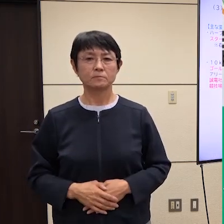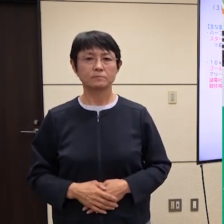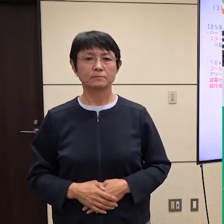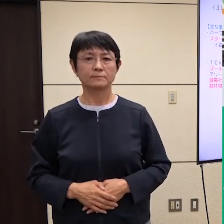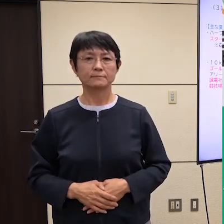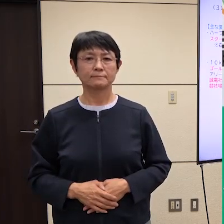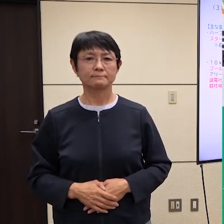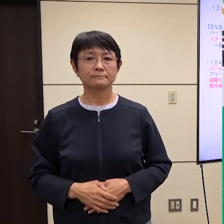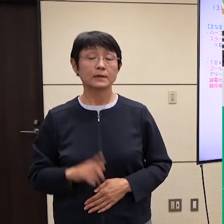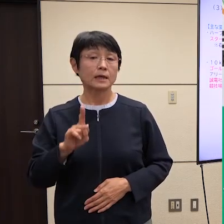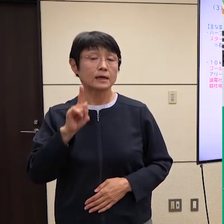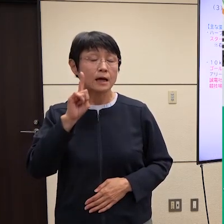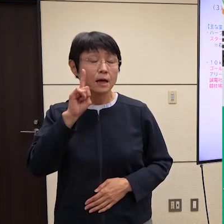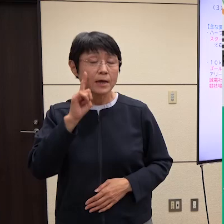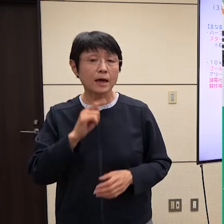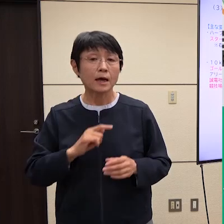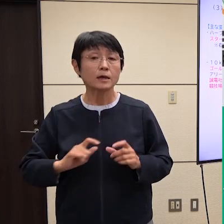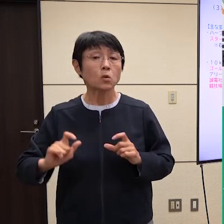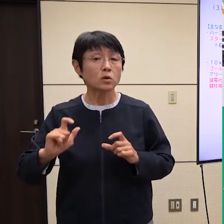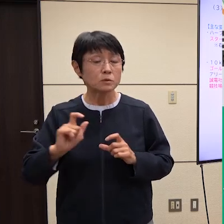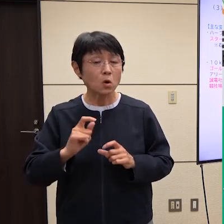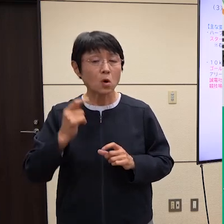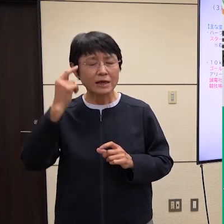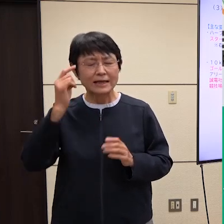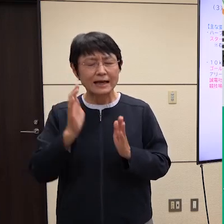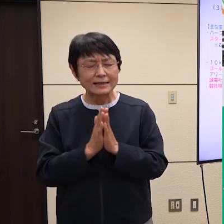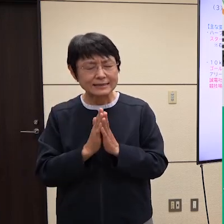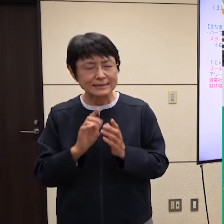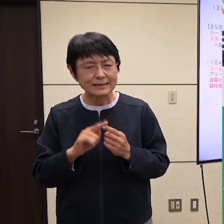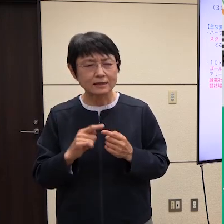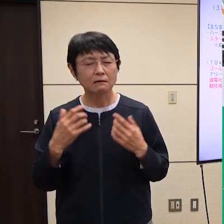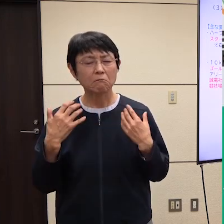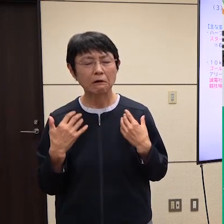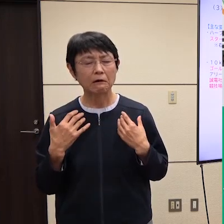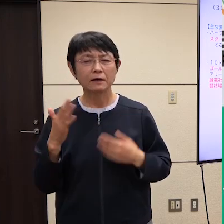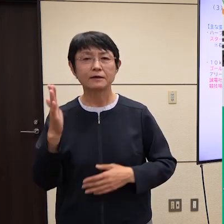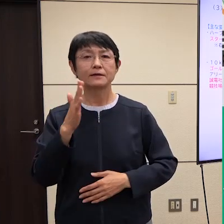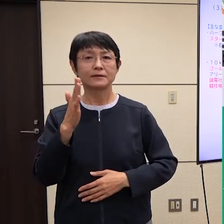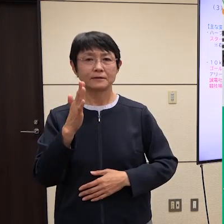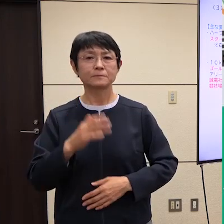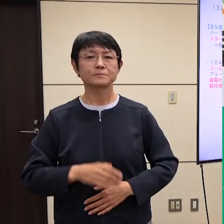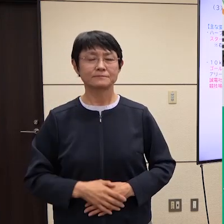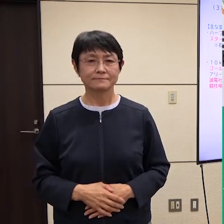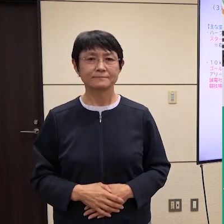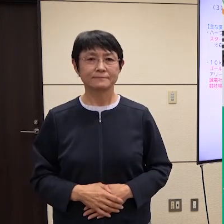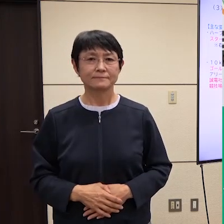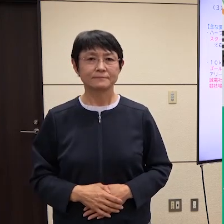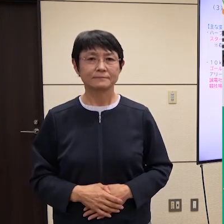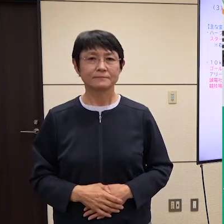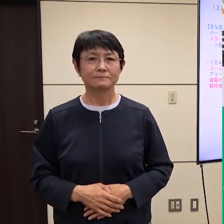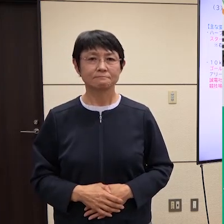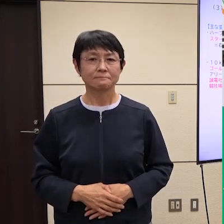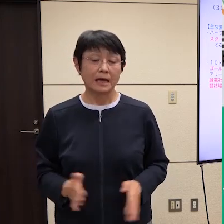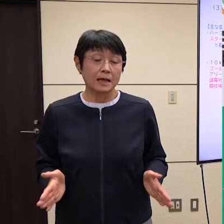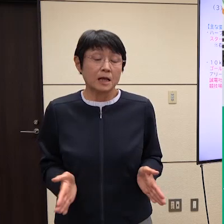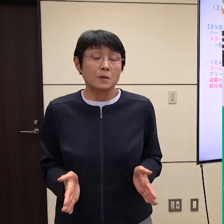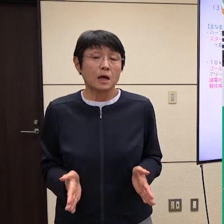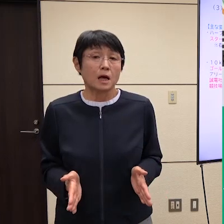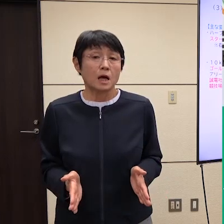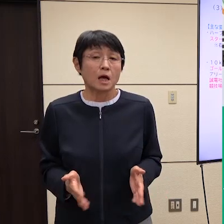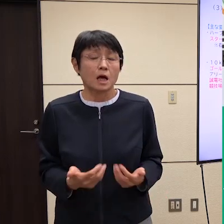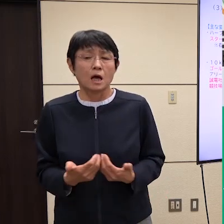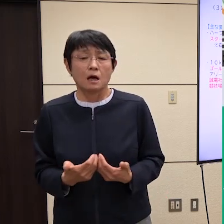ですね、1回目よりだいぶこう精神的には負担にもなりませんし、狭さなど